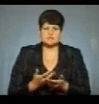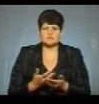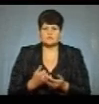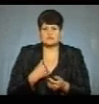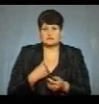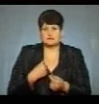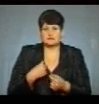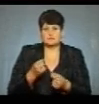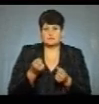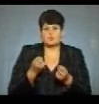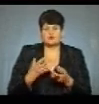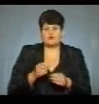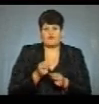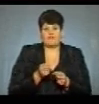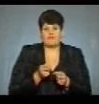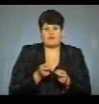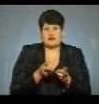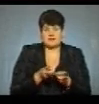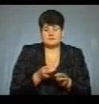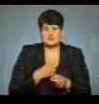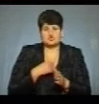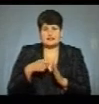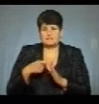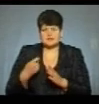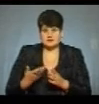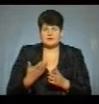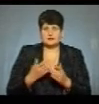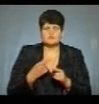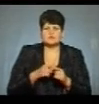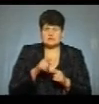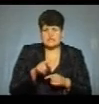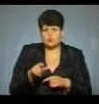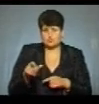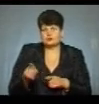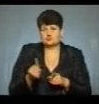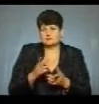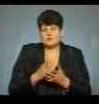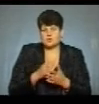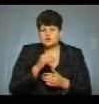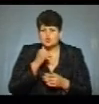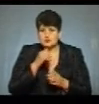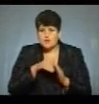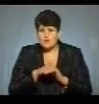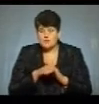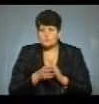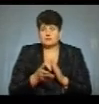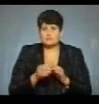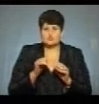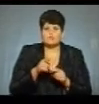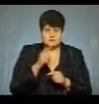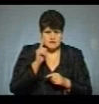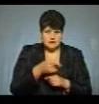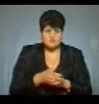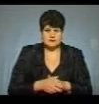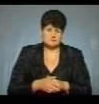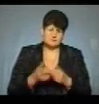нас просто виганяли. Ми, на жаль, не відзняли, ну, але те, що ці люди, напевно, щось мають що приховувати, то, можливо, ви про це